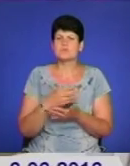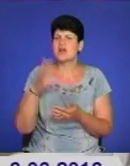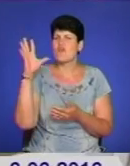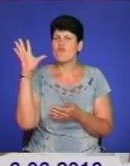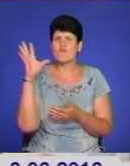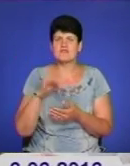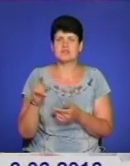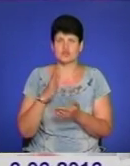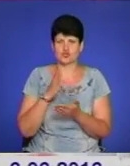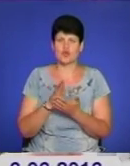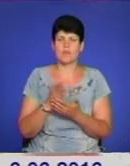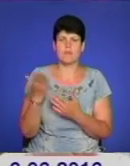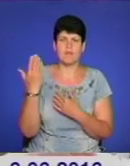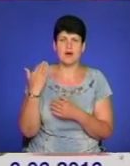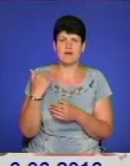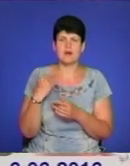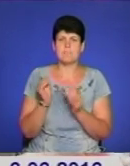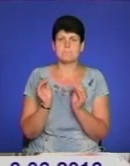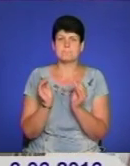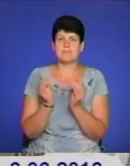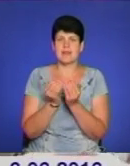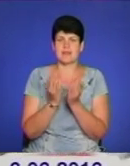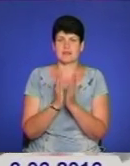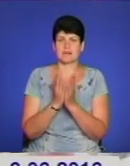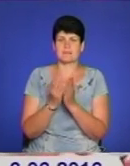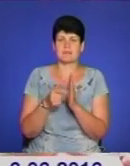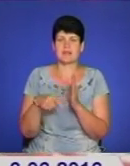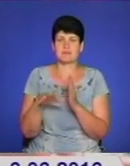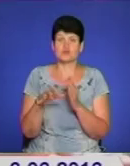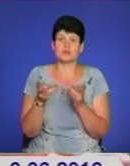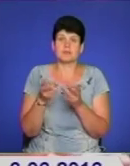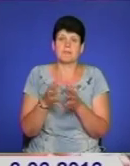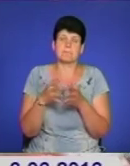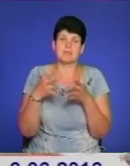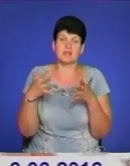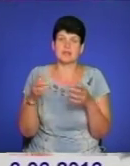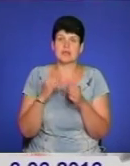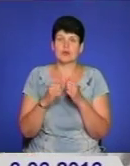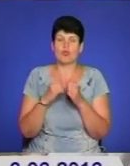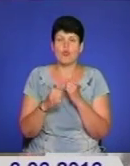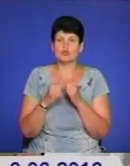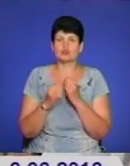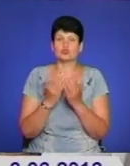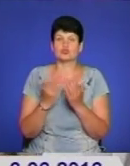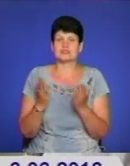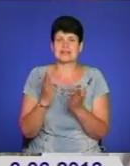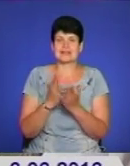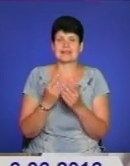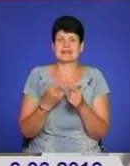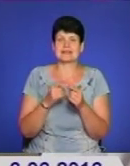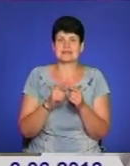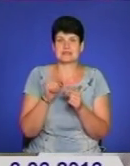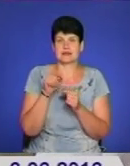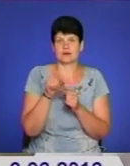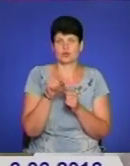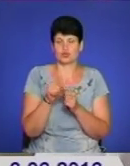мав. Виявляється, за мале приміщення. Здало б все більше, бо не в кожному краєзнавчому музеї є такі експозиції, як тут